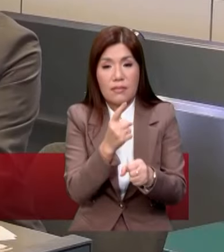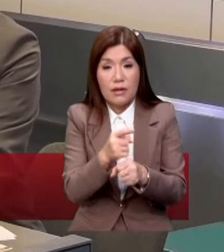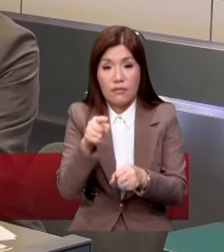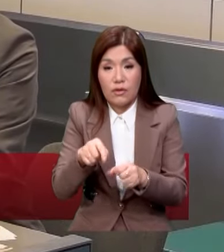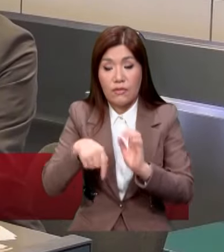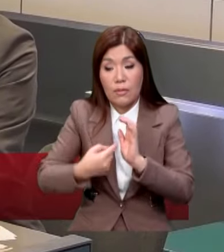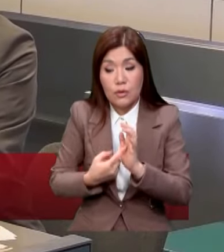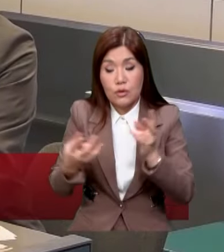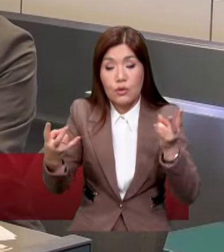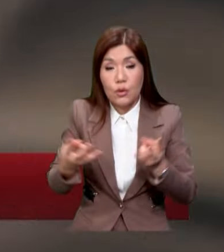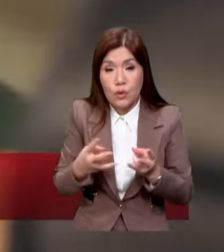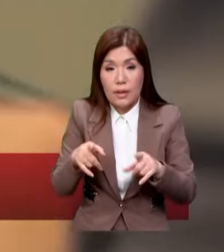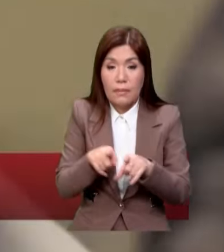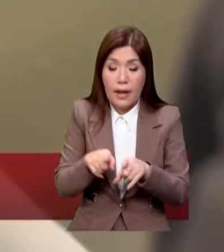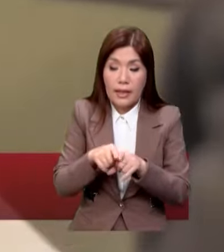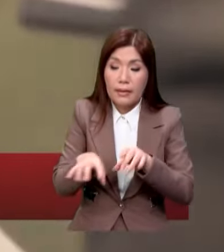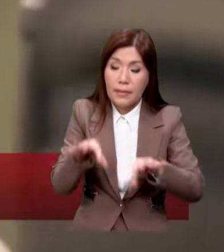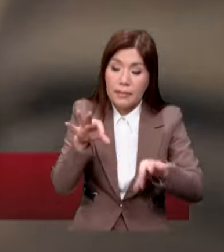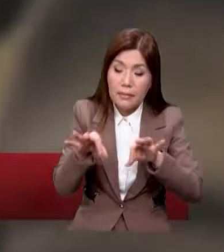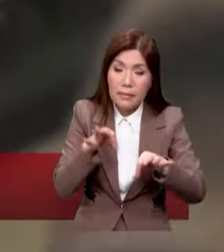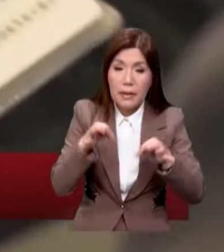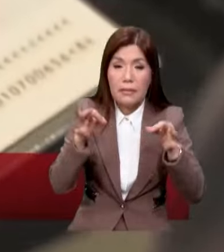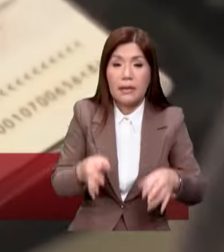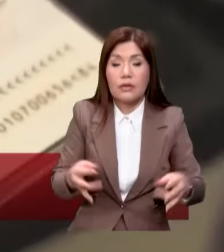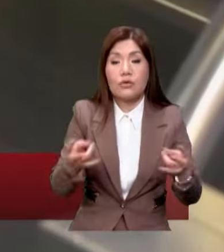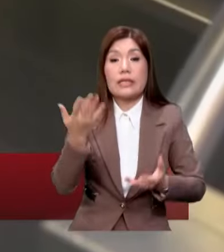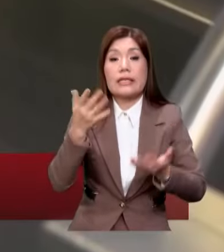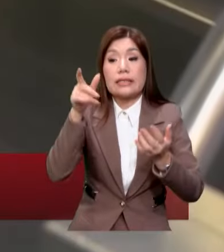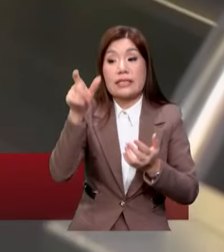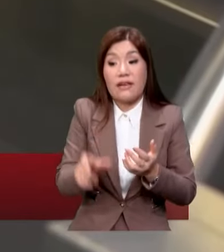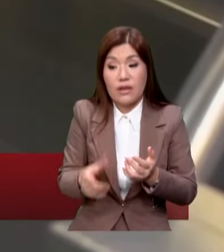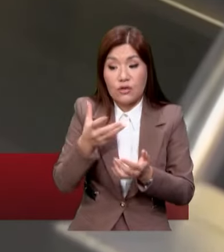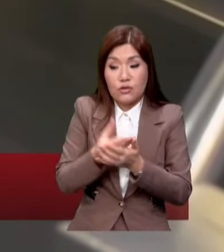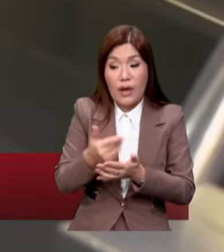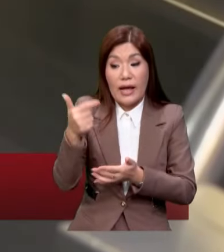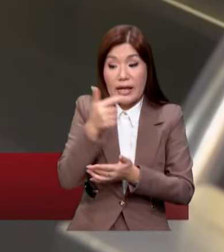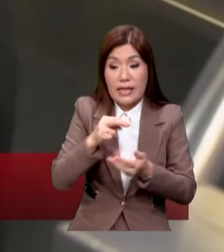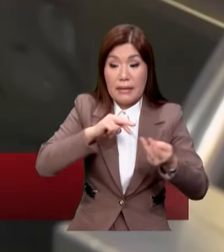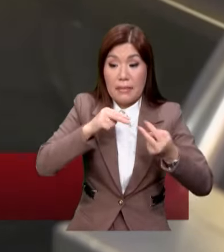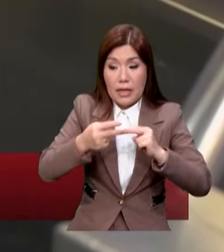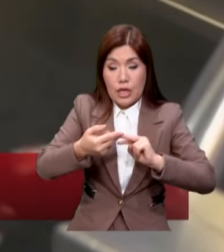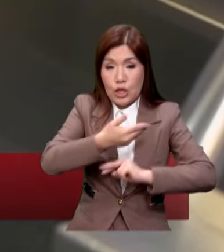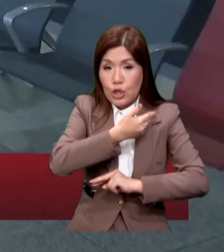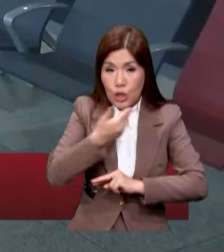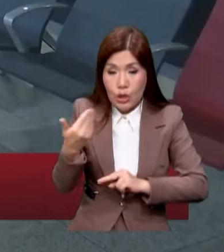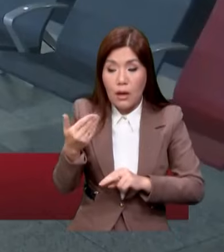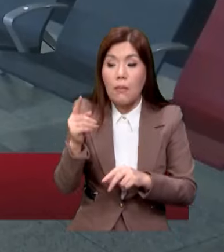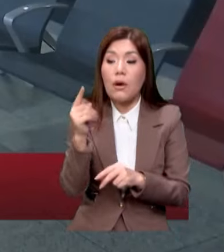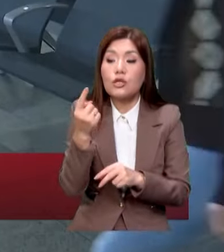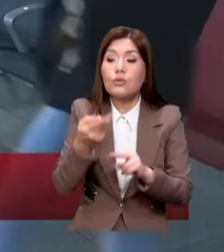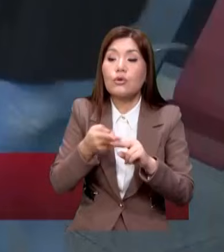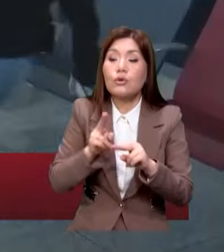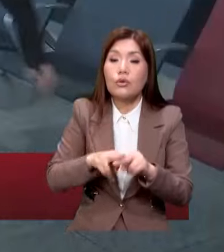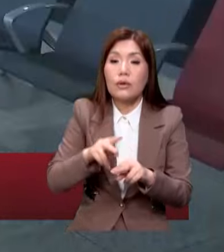этом вопросе нужно как бы избирательнее подходить. Если человек не меняет гражданство и делает взносы, то почему бы ему и